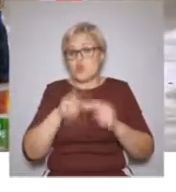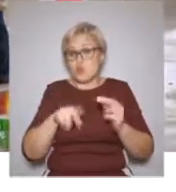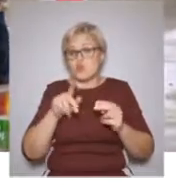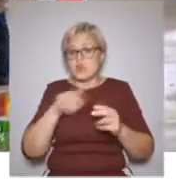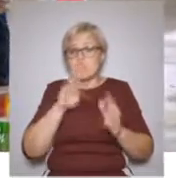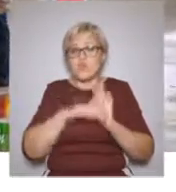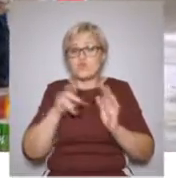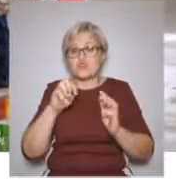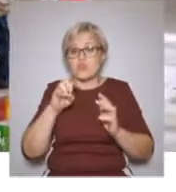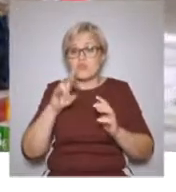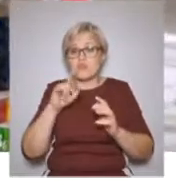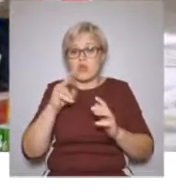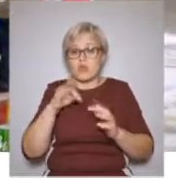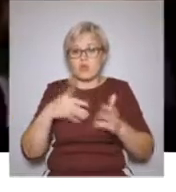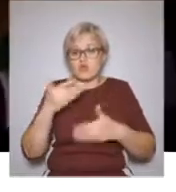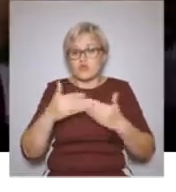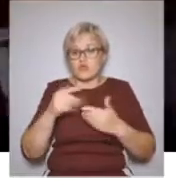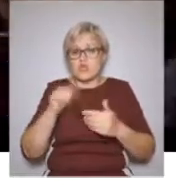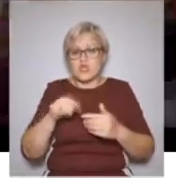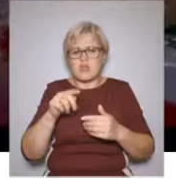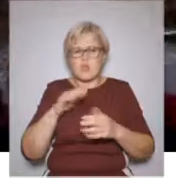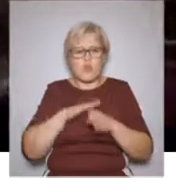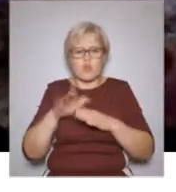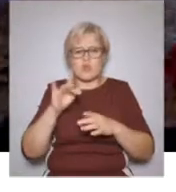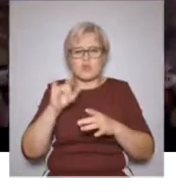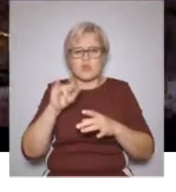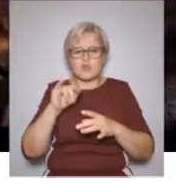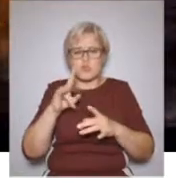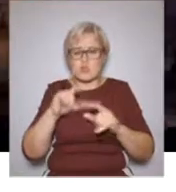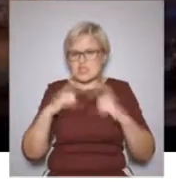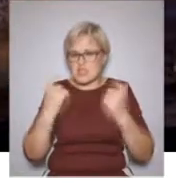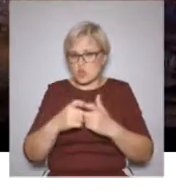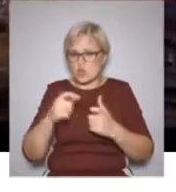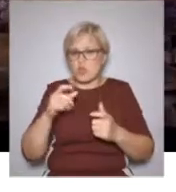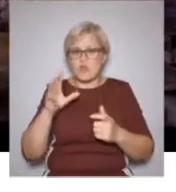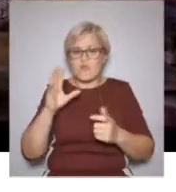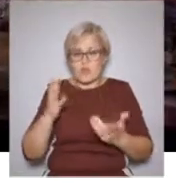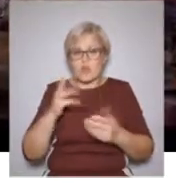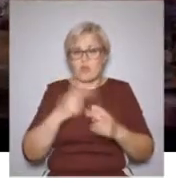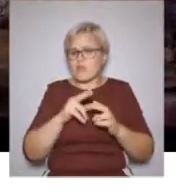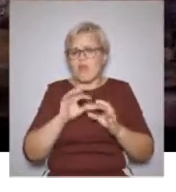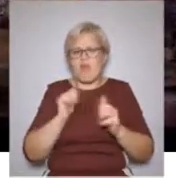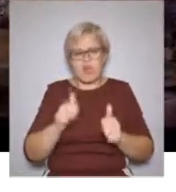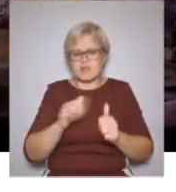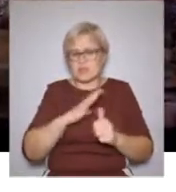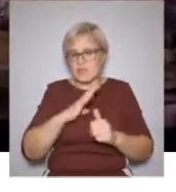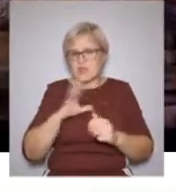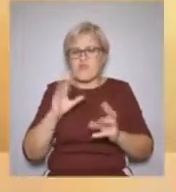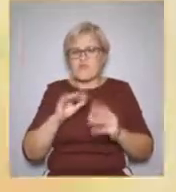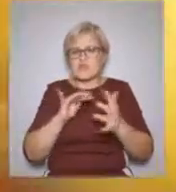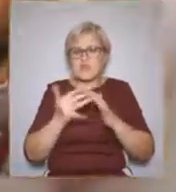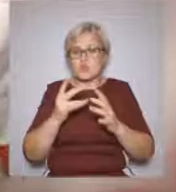идешь то есть полный стадион трибуны такой вот это классно было